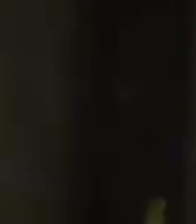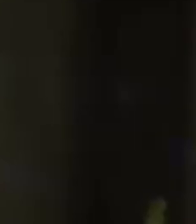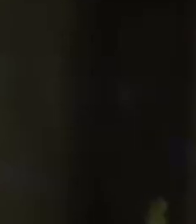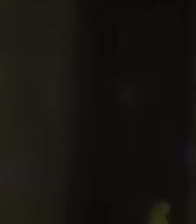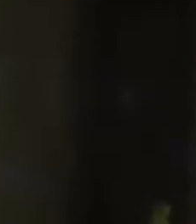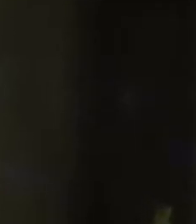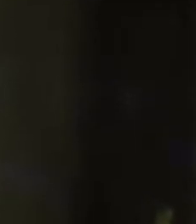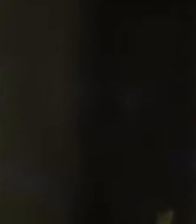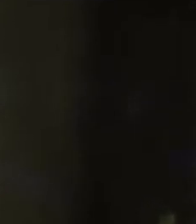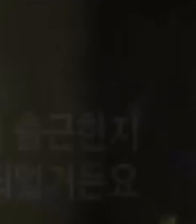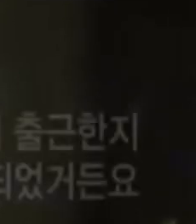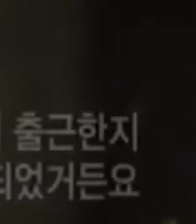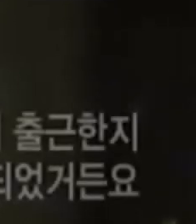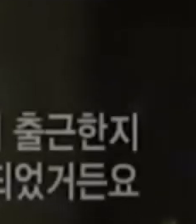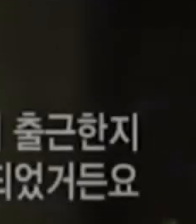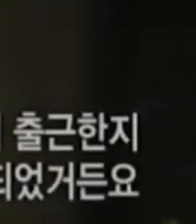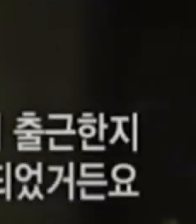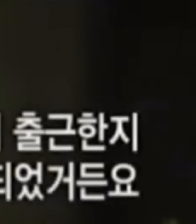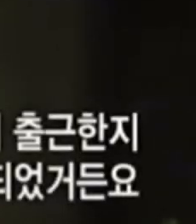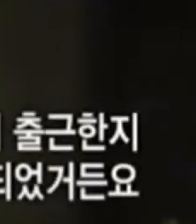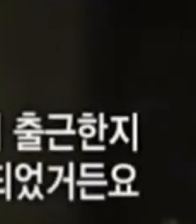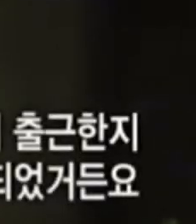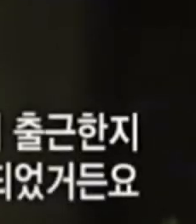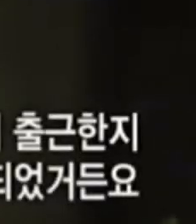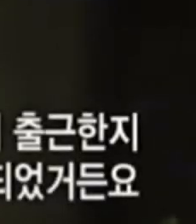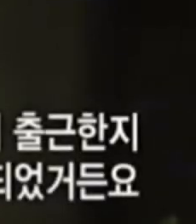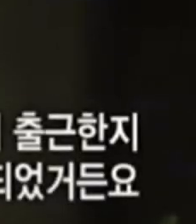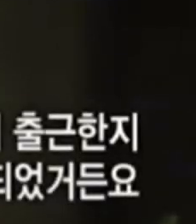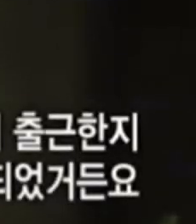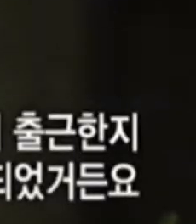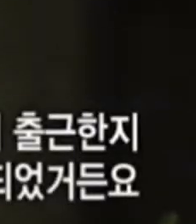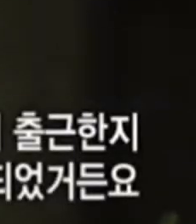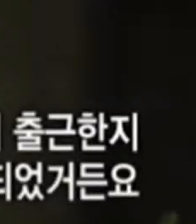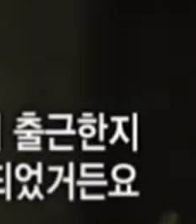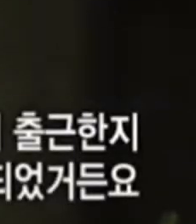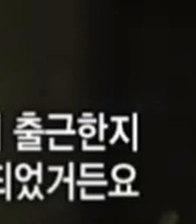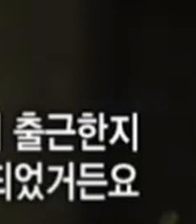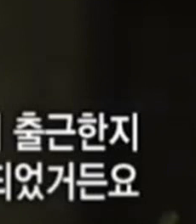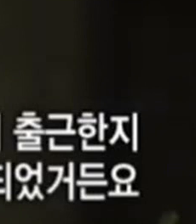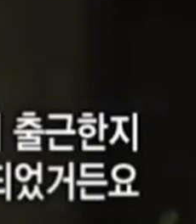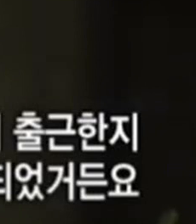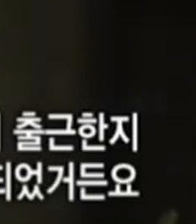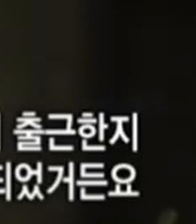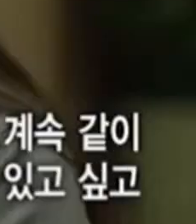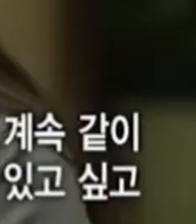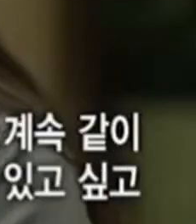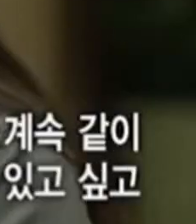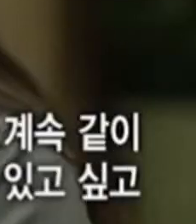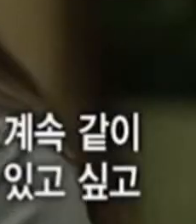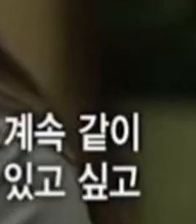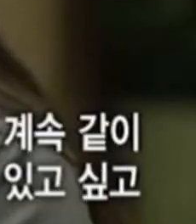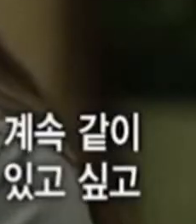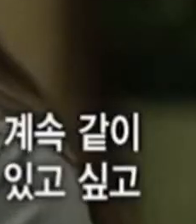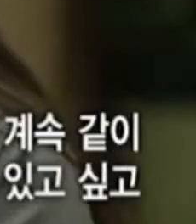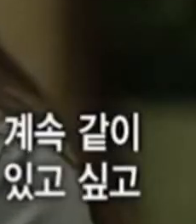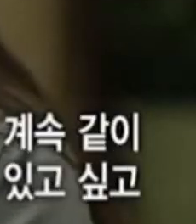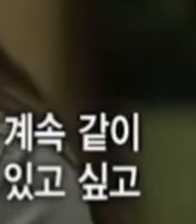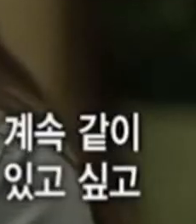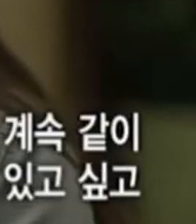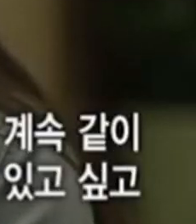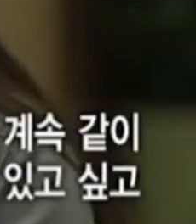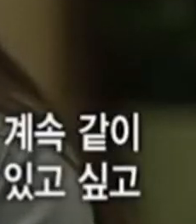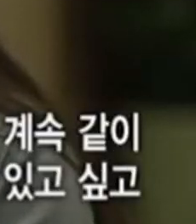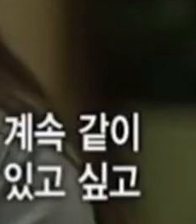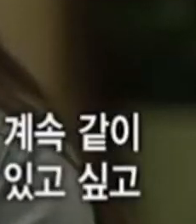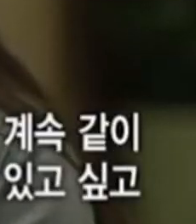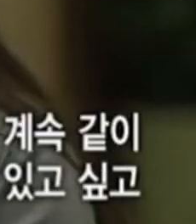감각이. 출산하고 6개월 쉬고 이제 출근한 지 한 서너 달 됐거든요. 계속 같이 하루